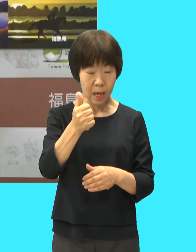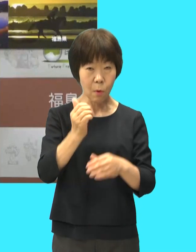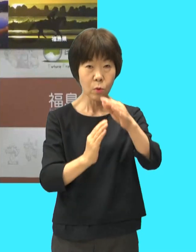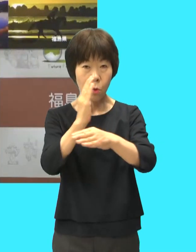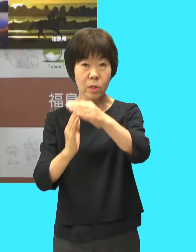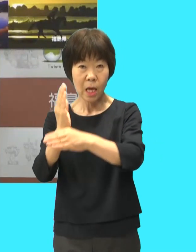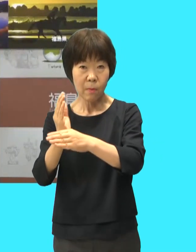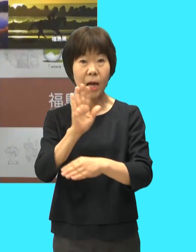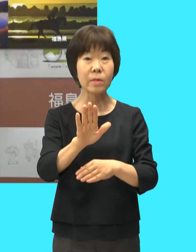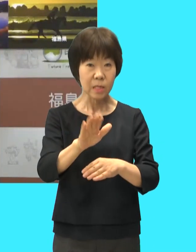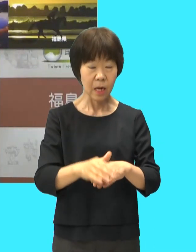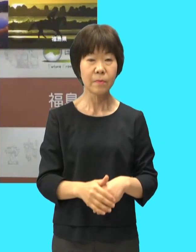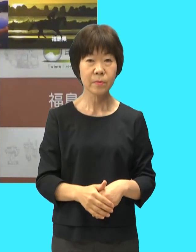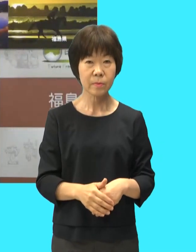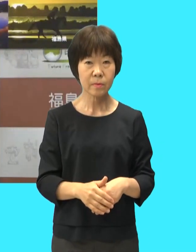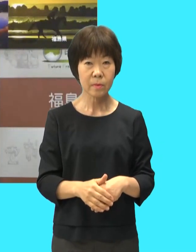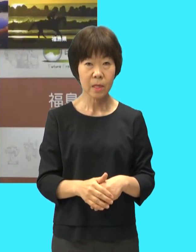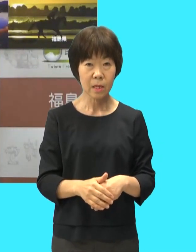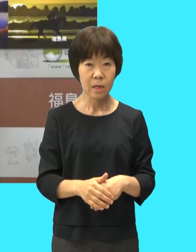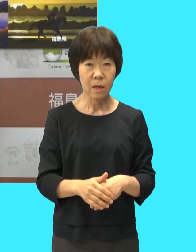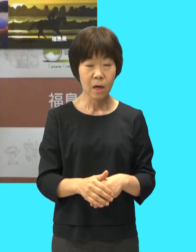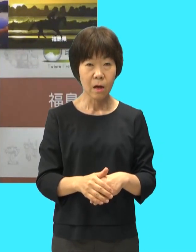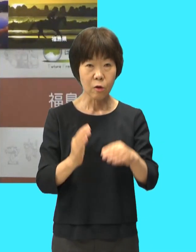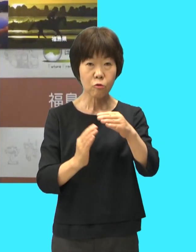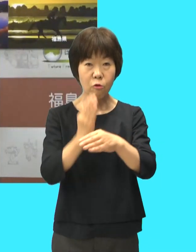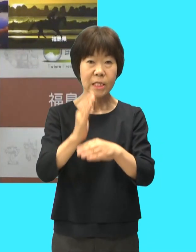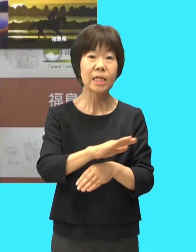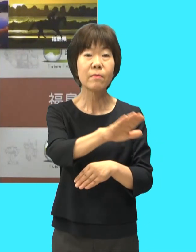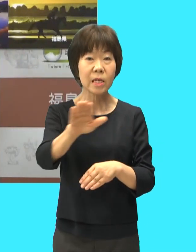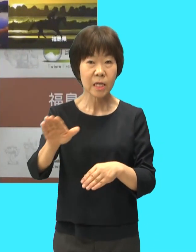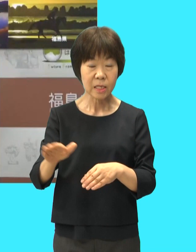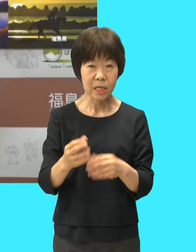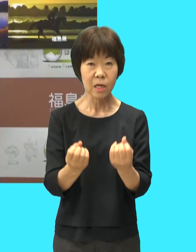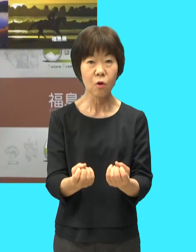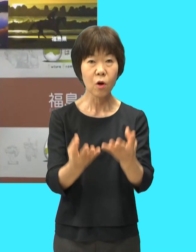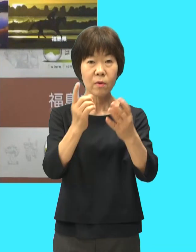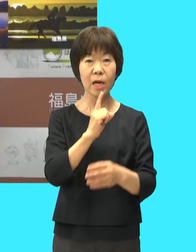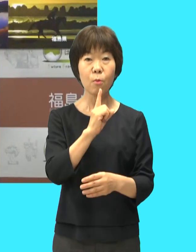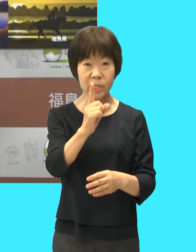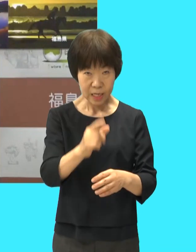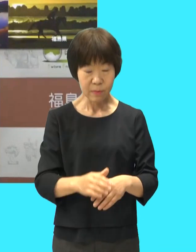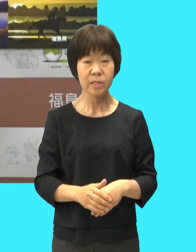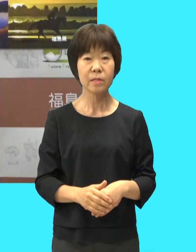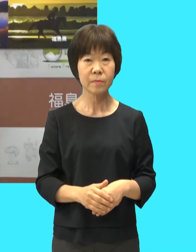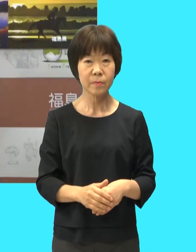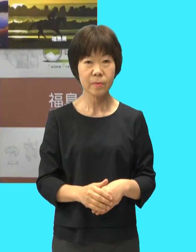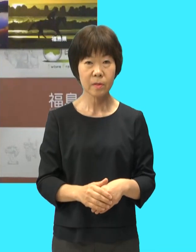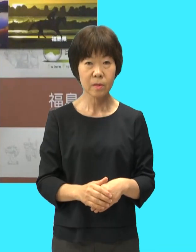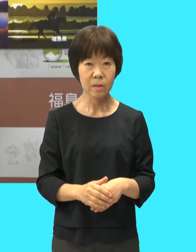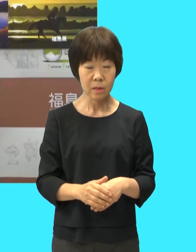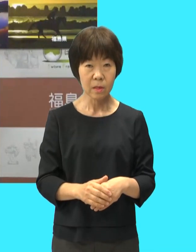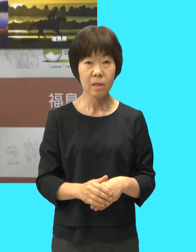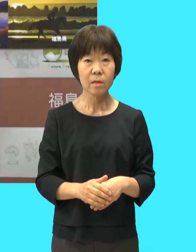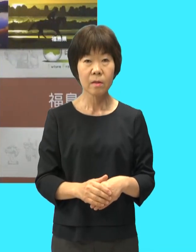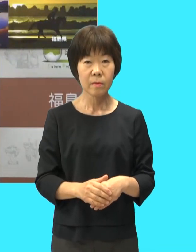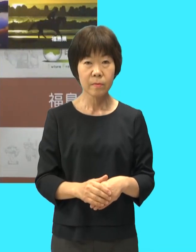当選をされたところでございますまず当選された皆さんにお祝いを申し上げます当選され